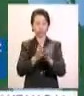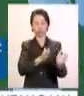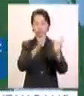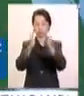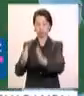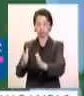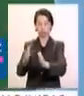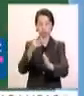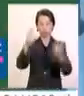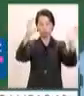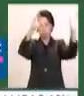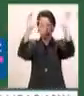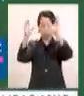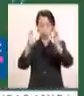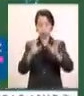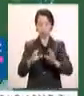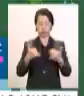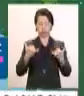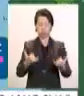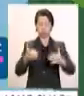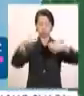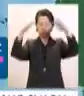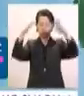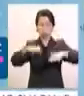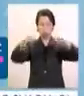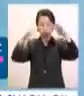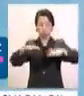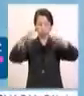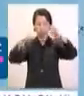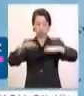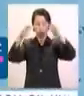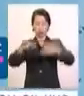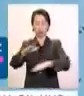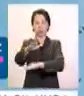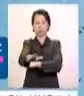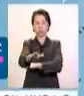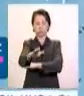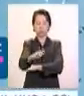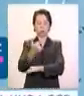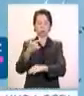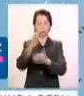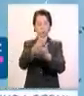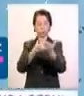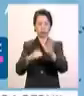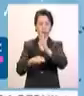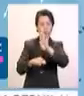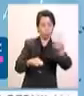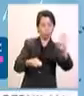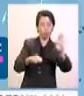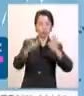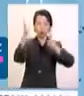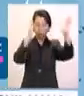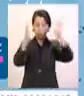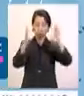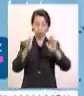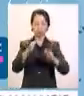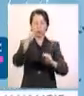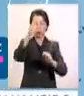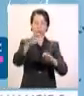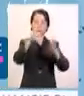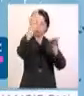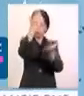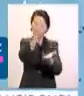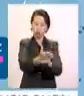kepada tinjauan cuaca semasa, hujan yang berlaku pada petang tadi di bahagian pantai barat Semenanjung diramalkan akan